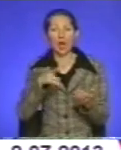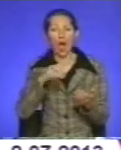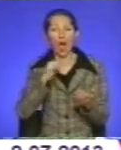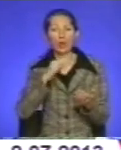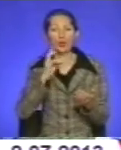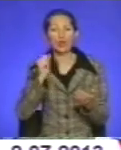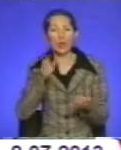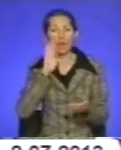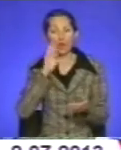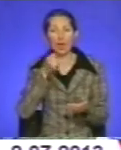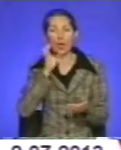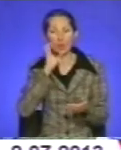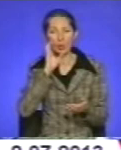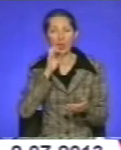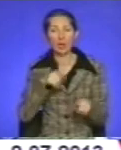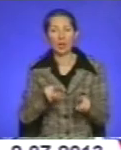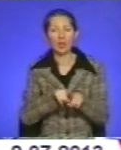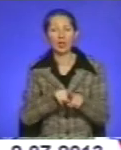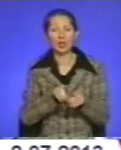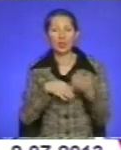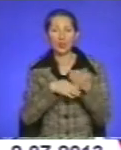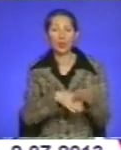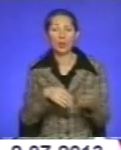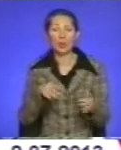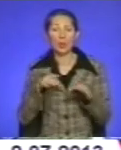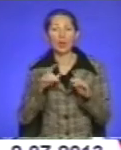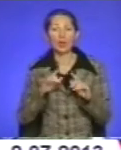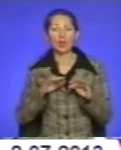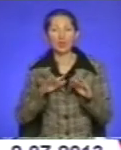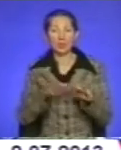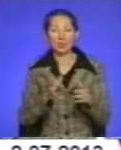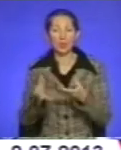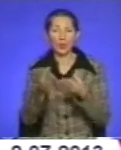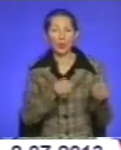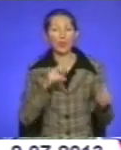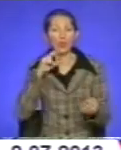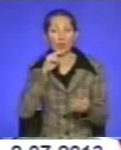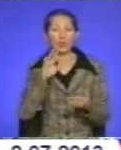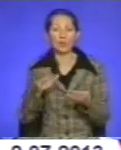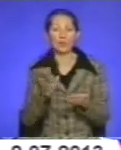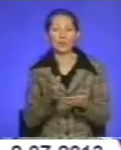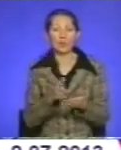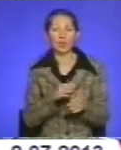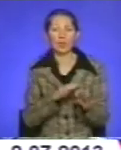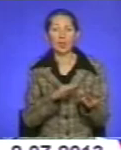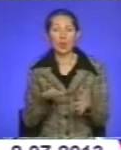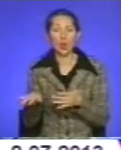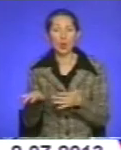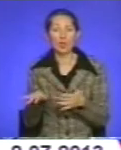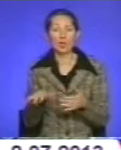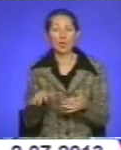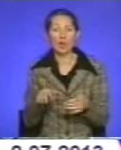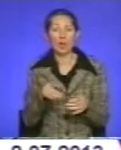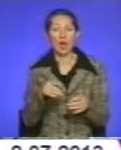чином дія отрути нейтралізується. В основному отрута діє на еритроцити, вони склеюються, не дають